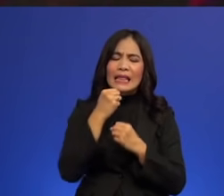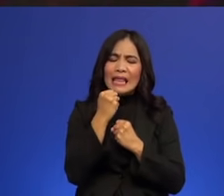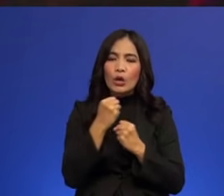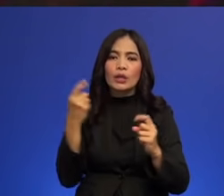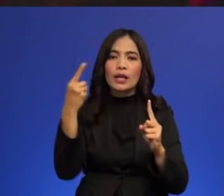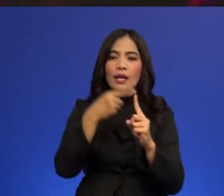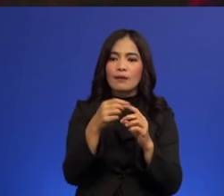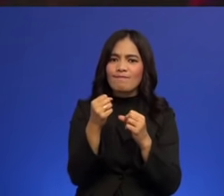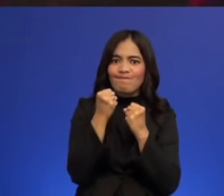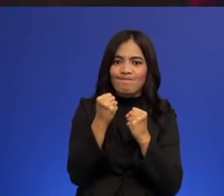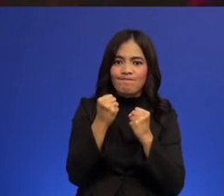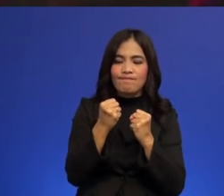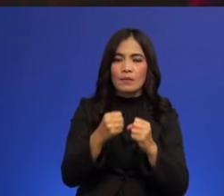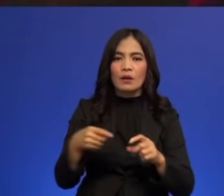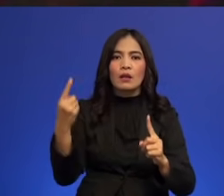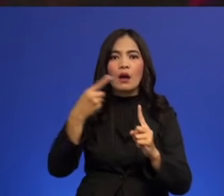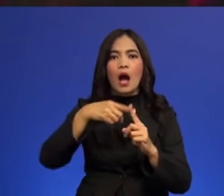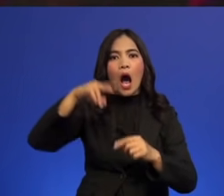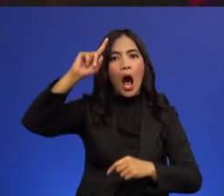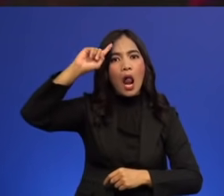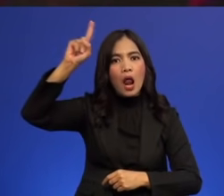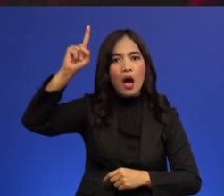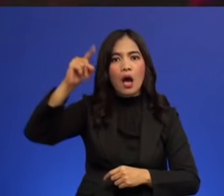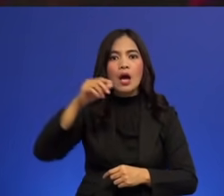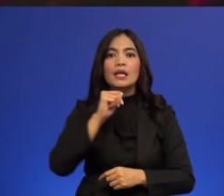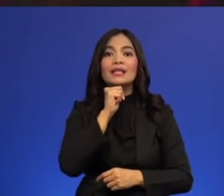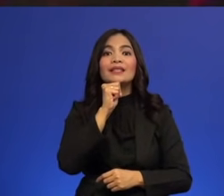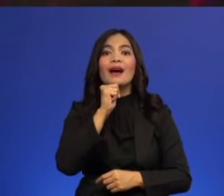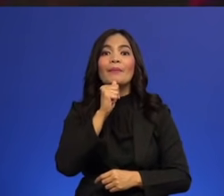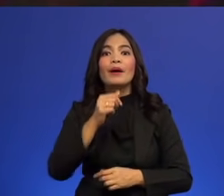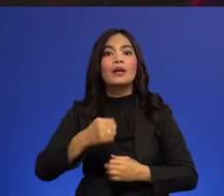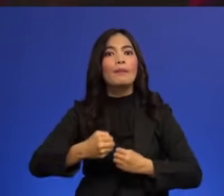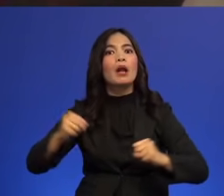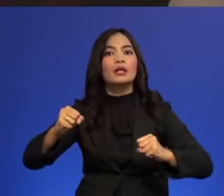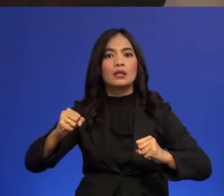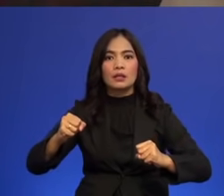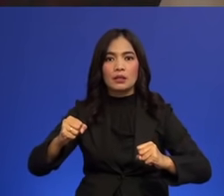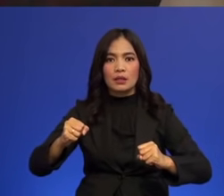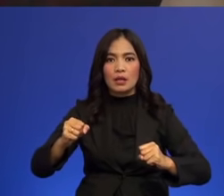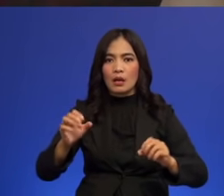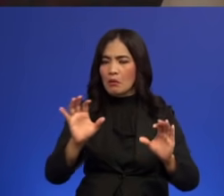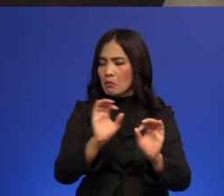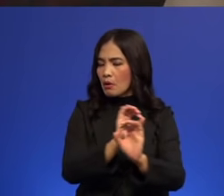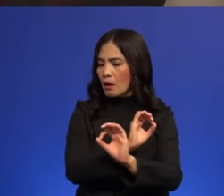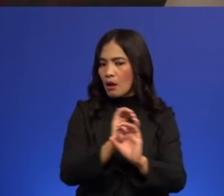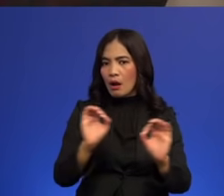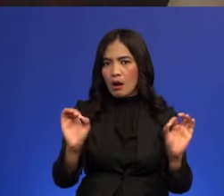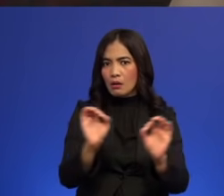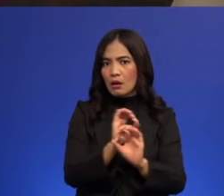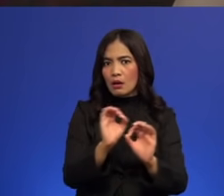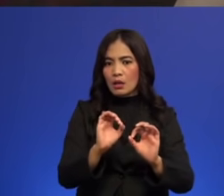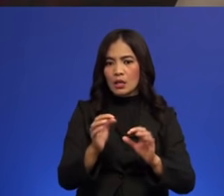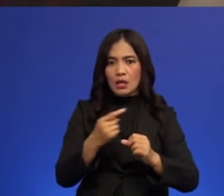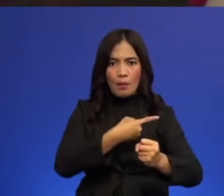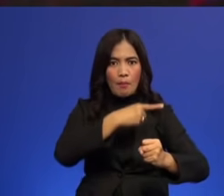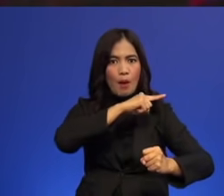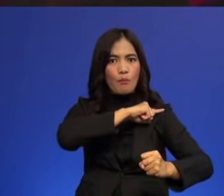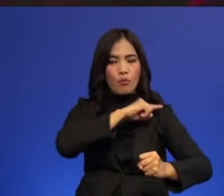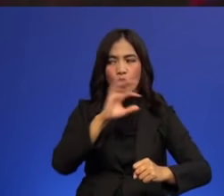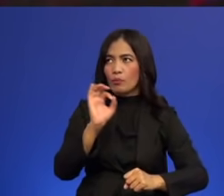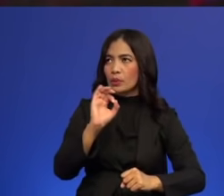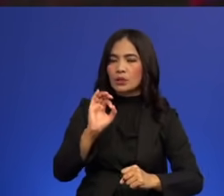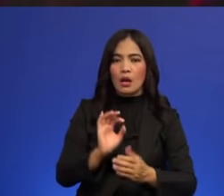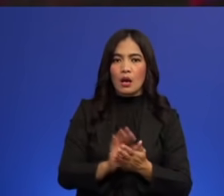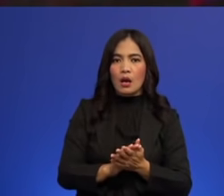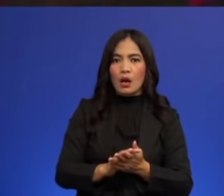Artinya siapa yang berani menghadapi murka Allah ini? Tidak ada yang bisa dan mampu. Tidak